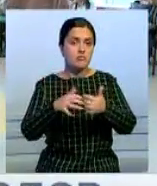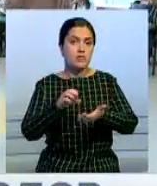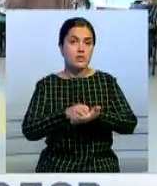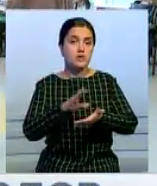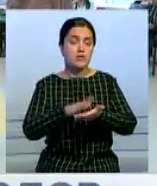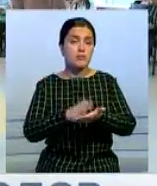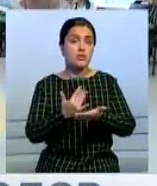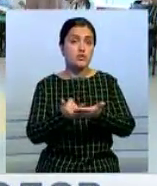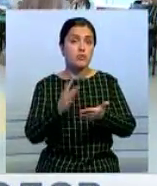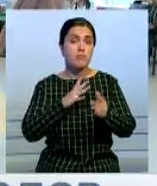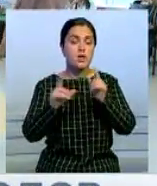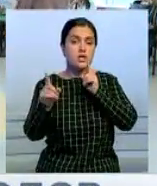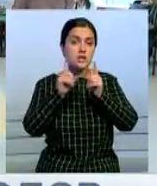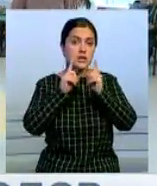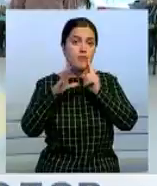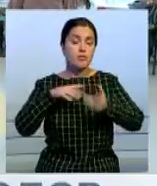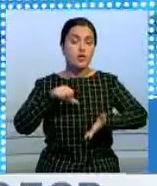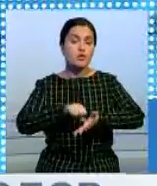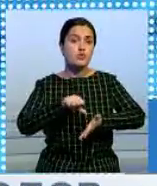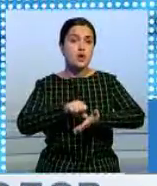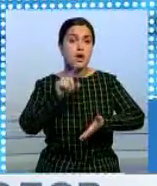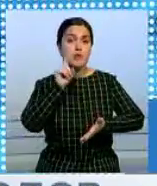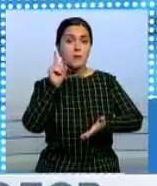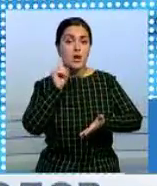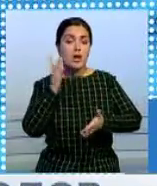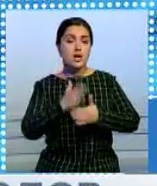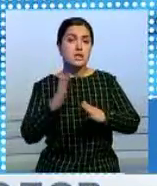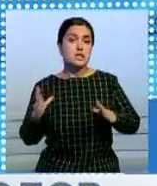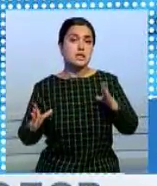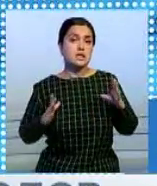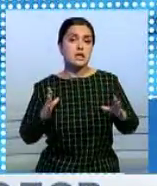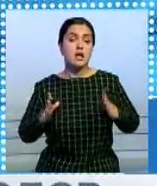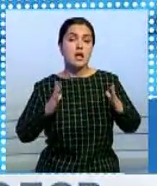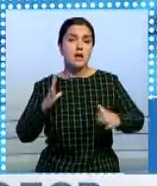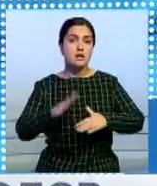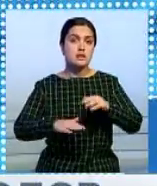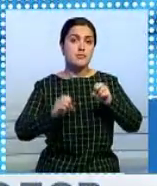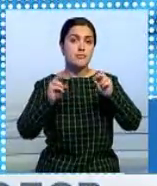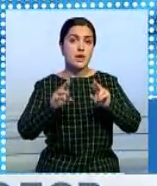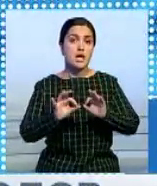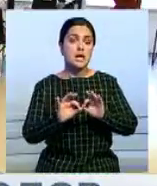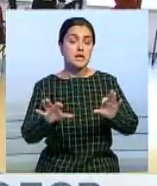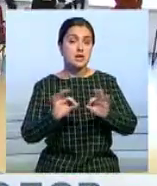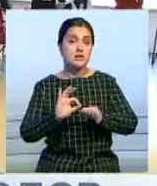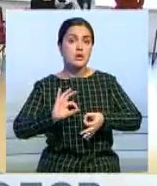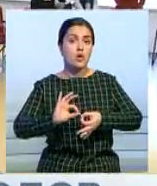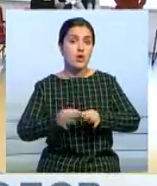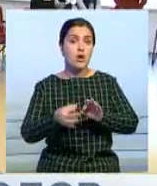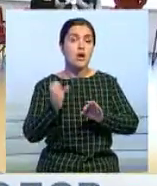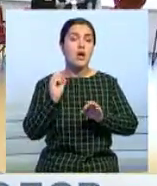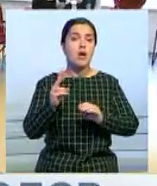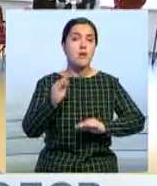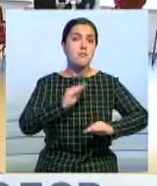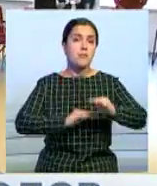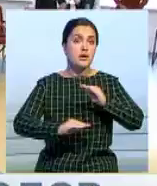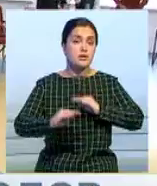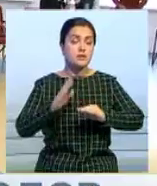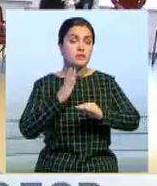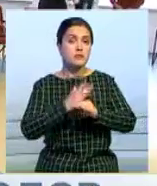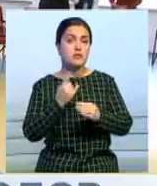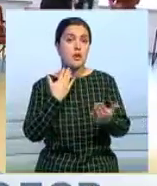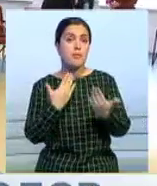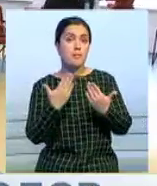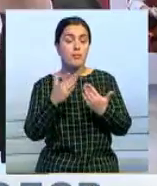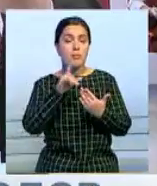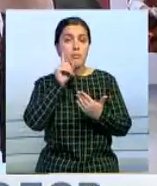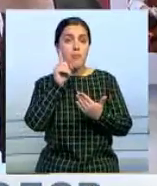статистике посвятили семинар, в котором приняла участие молодежь. На тренинге эксперты рассказали о нюансах построения взаимоотношений между